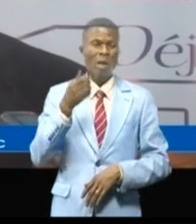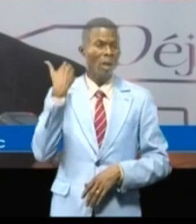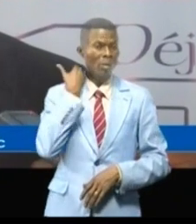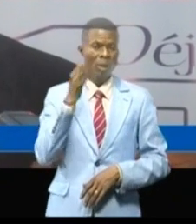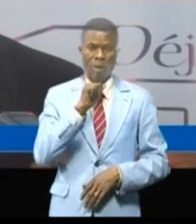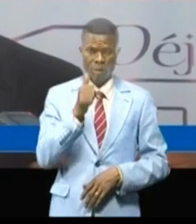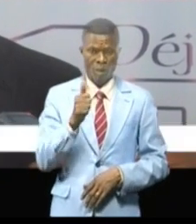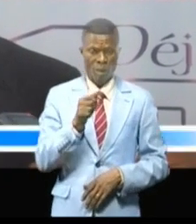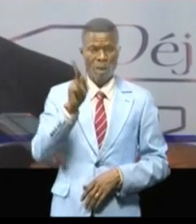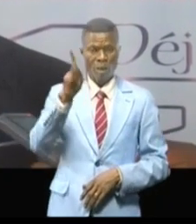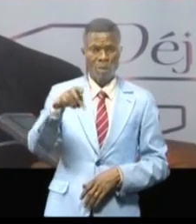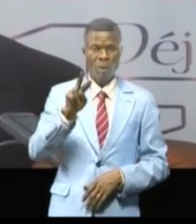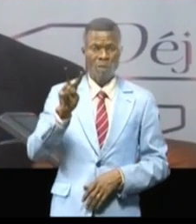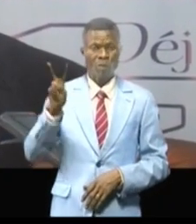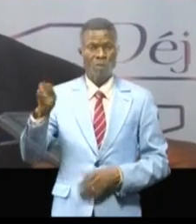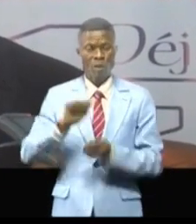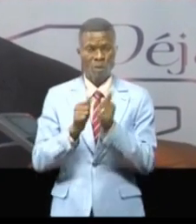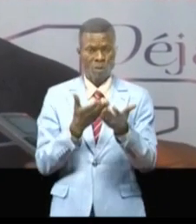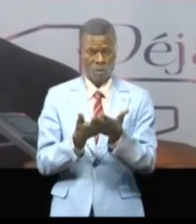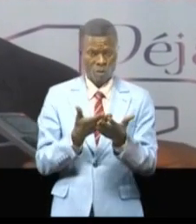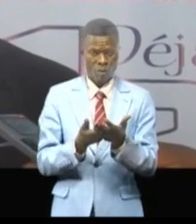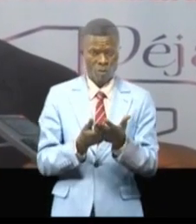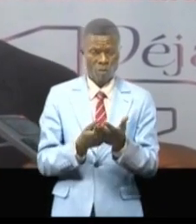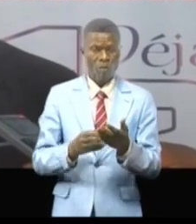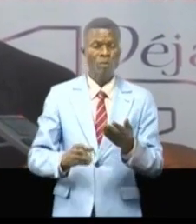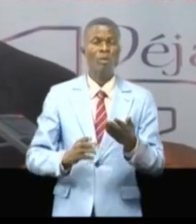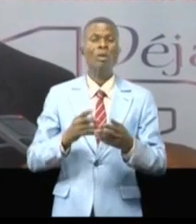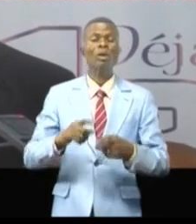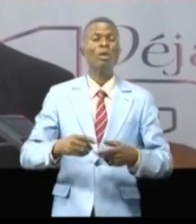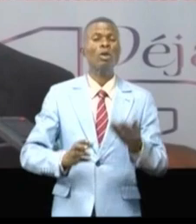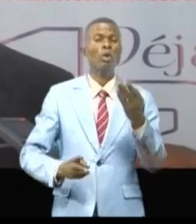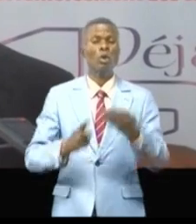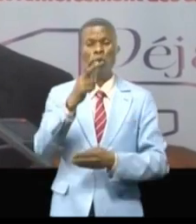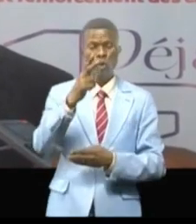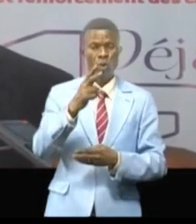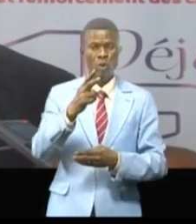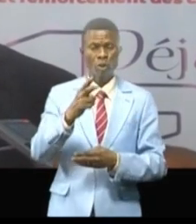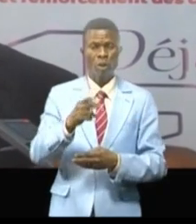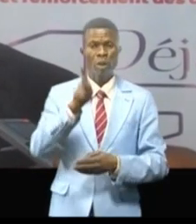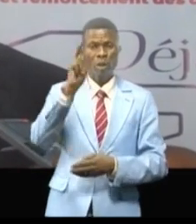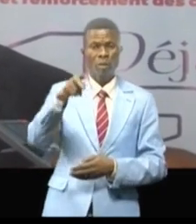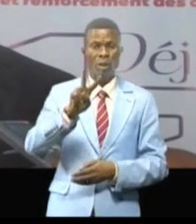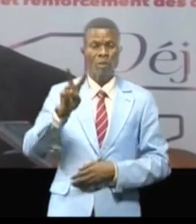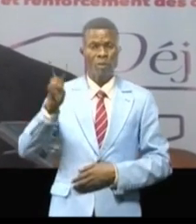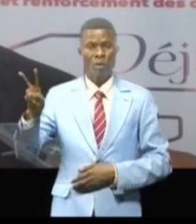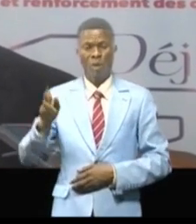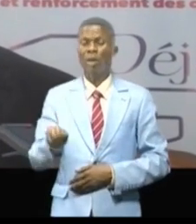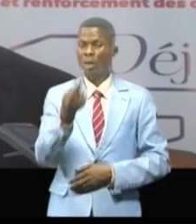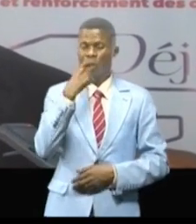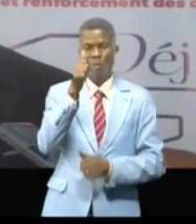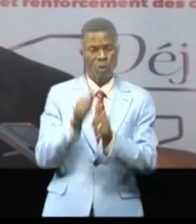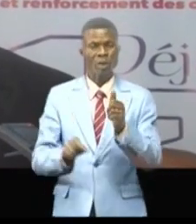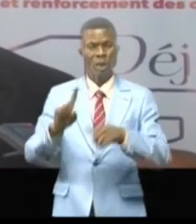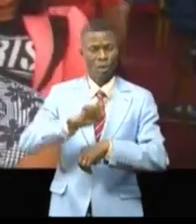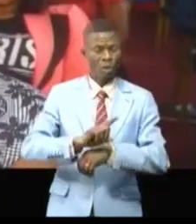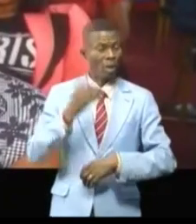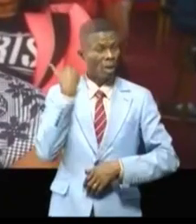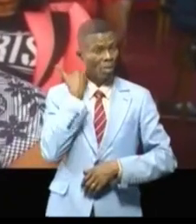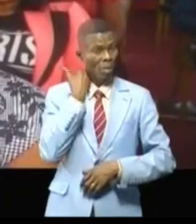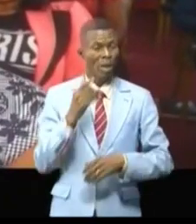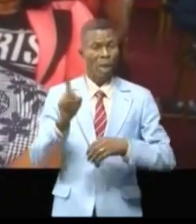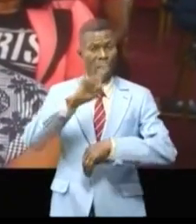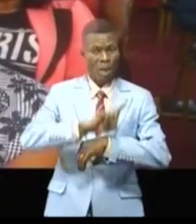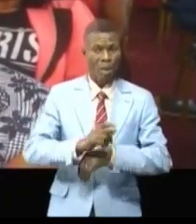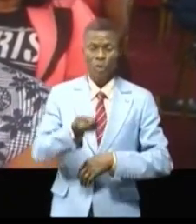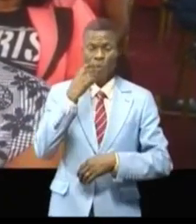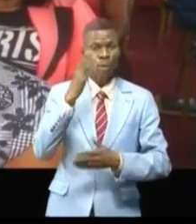PVV, c'est un problème. C'est une rupture parce que la PVV prend son produit tous les jours. Mais il suffit qu'un jour